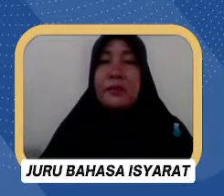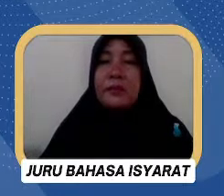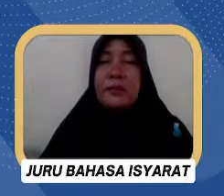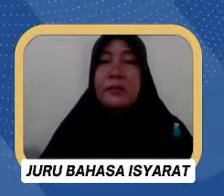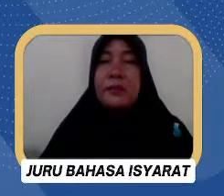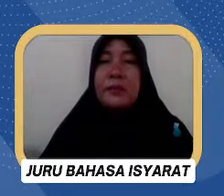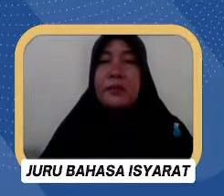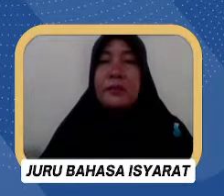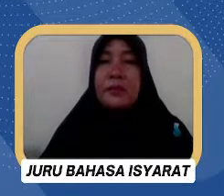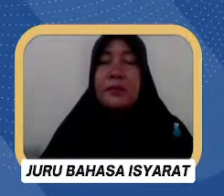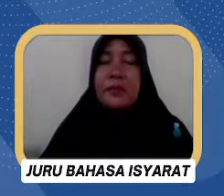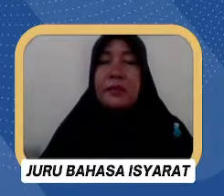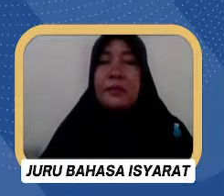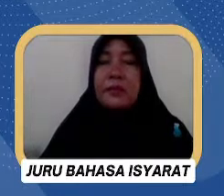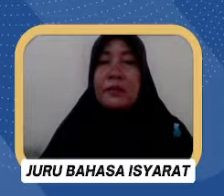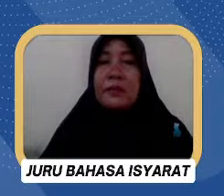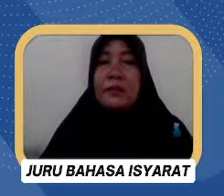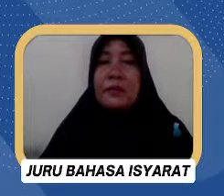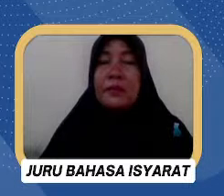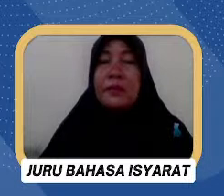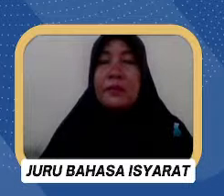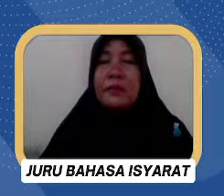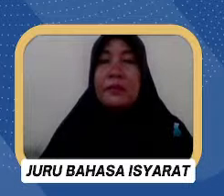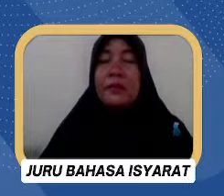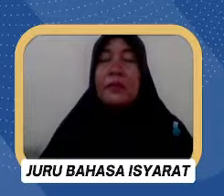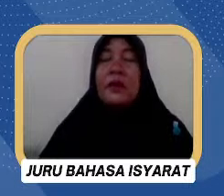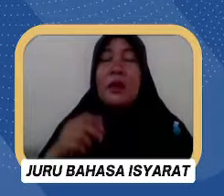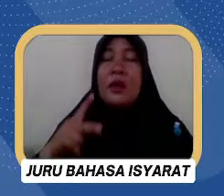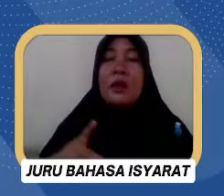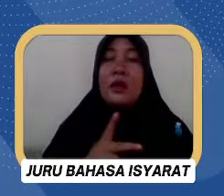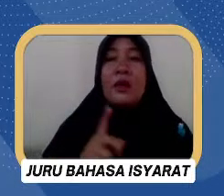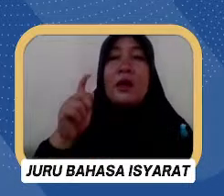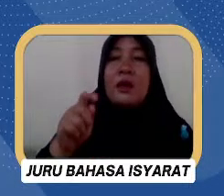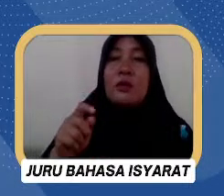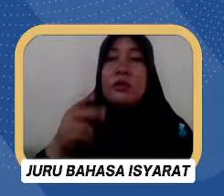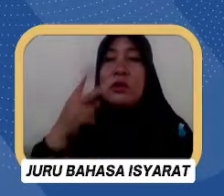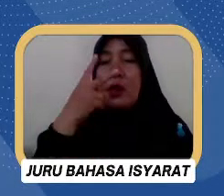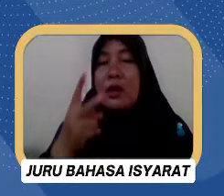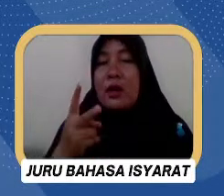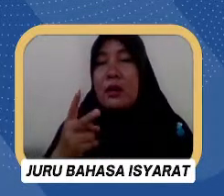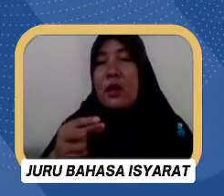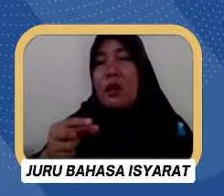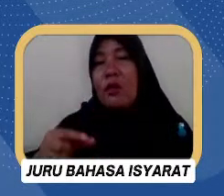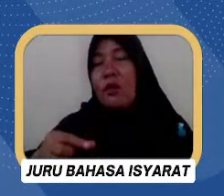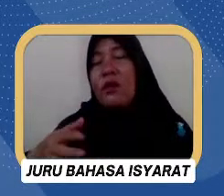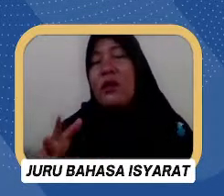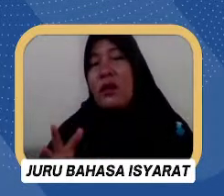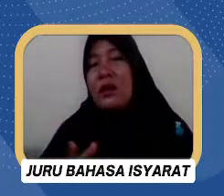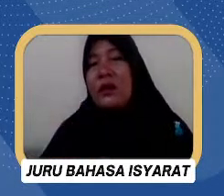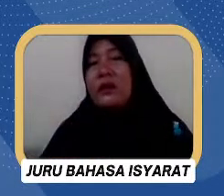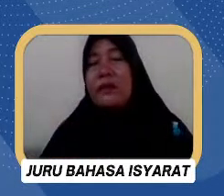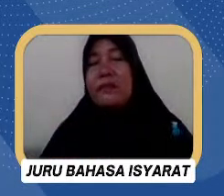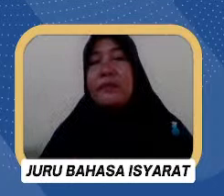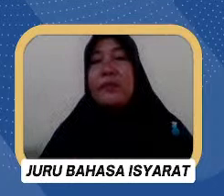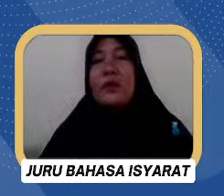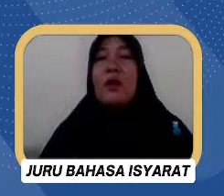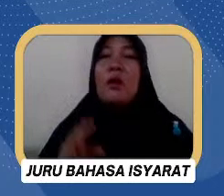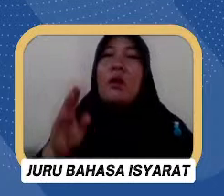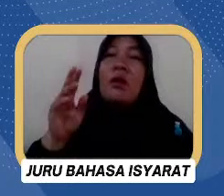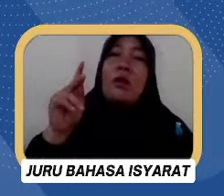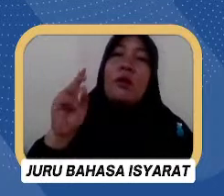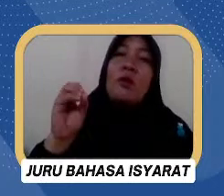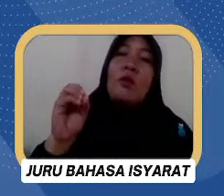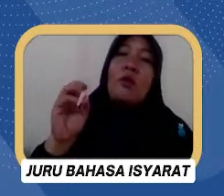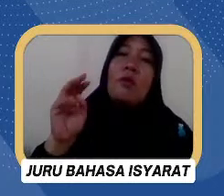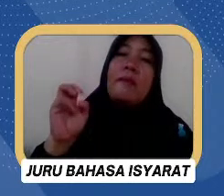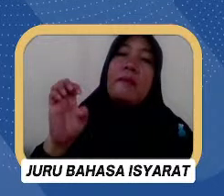memperhatikan satu, kondisi orang, pemikiran orang, kemudian komen orang, dan